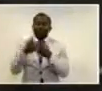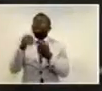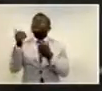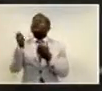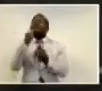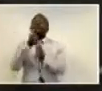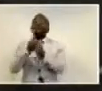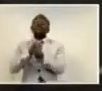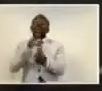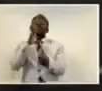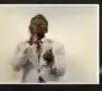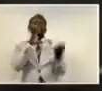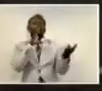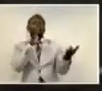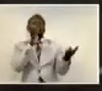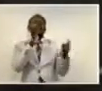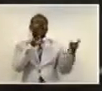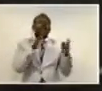ategereje undi